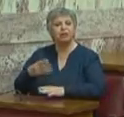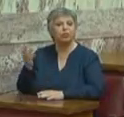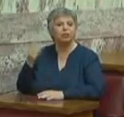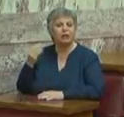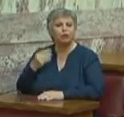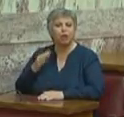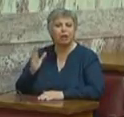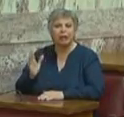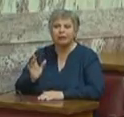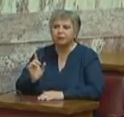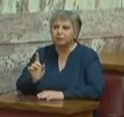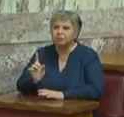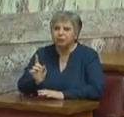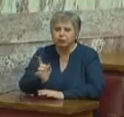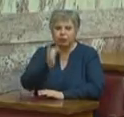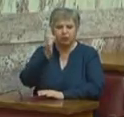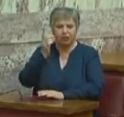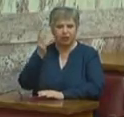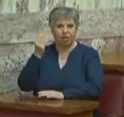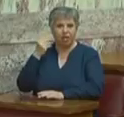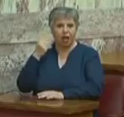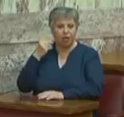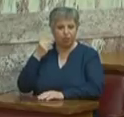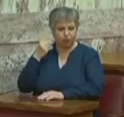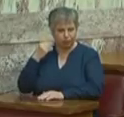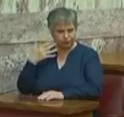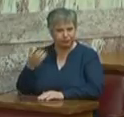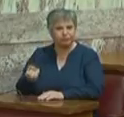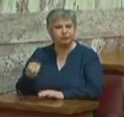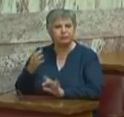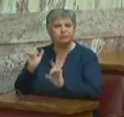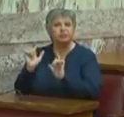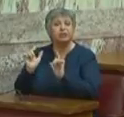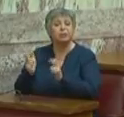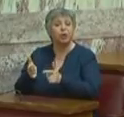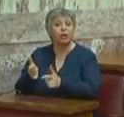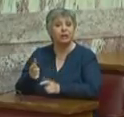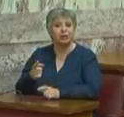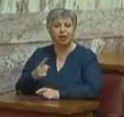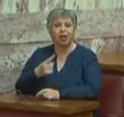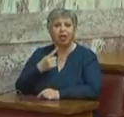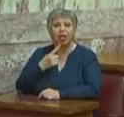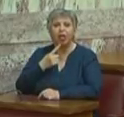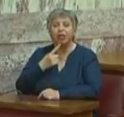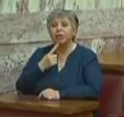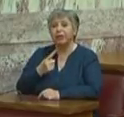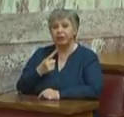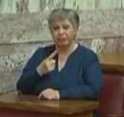σήμερα από τον αρχηγό της αξιωματικής αντιπολίτευσης. Είπε ότι ο Υπουργός